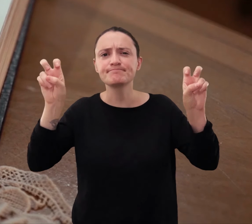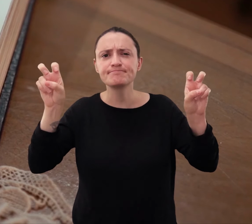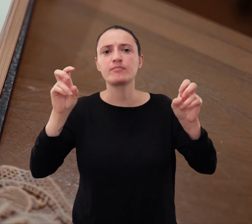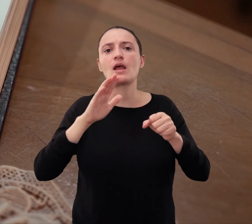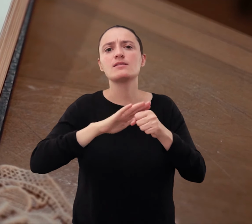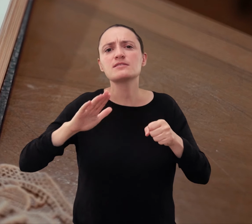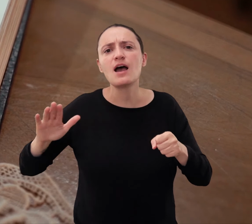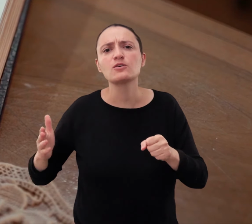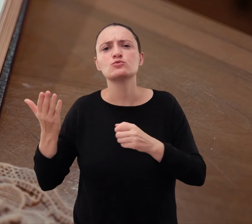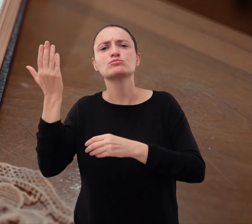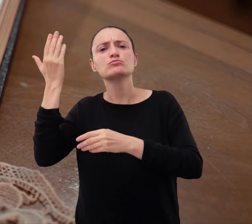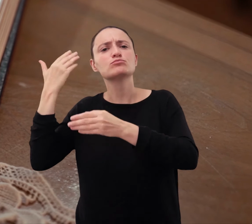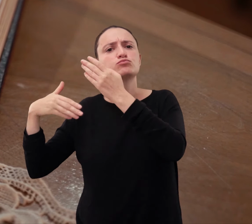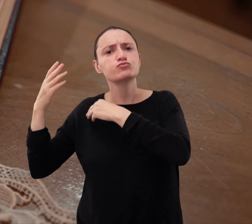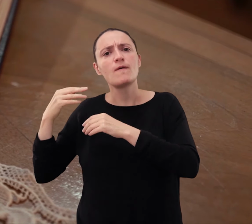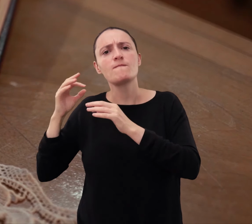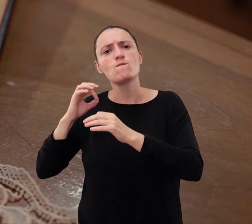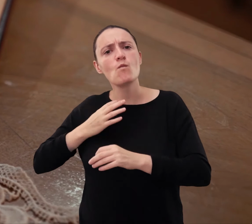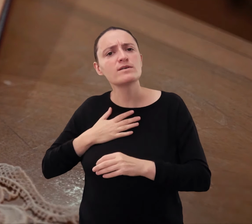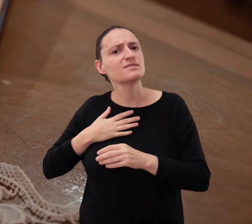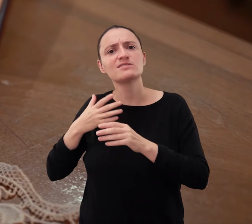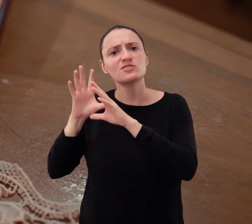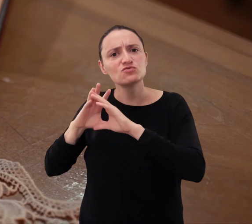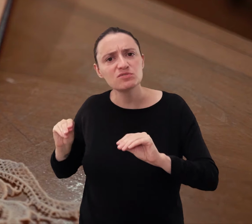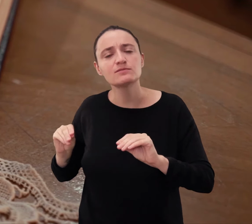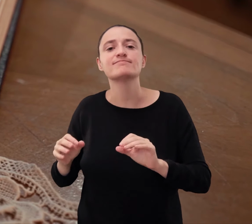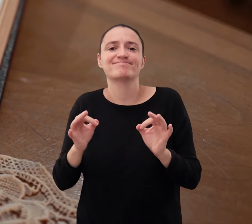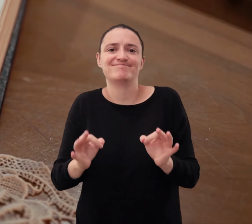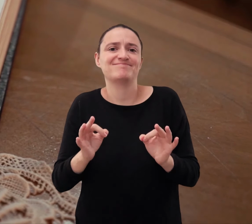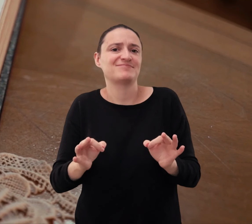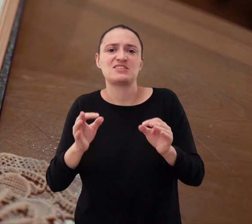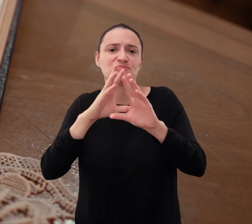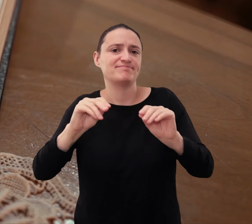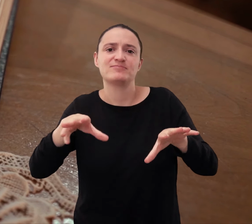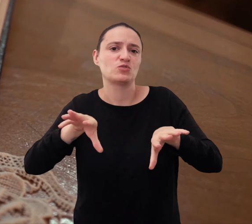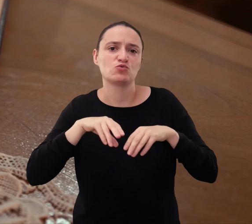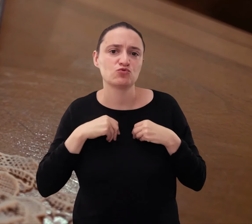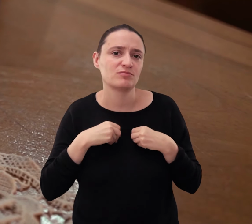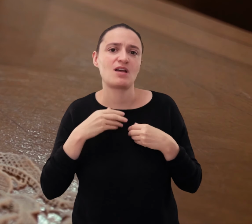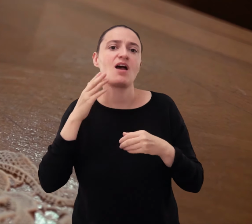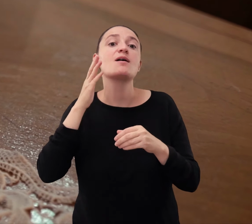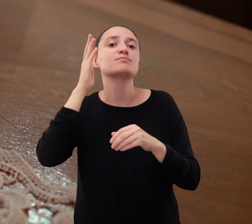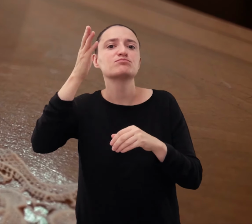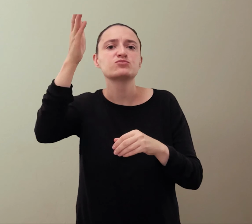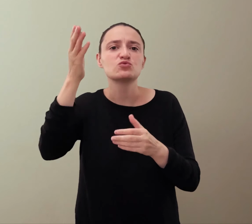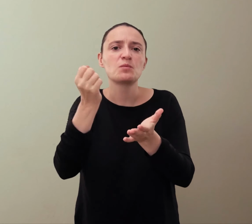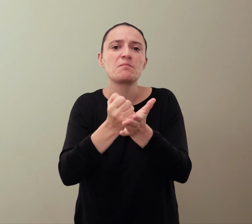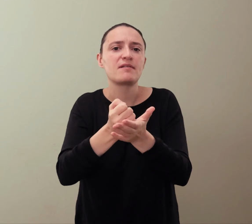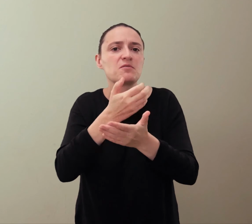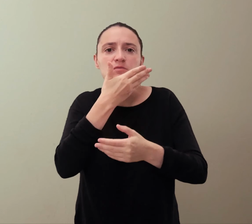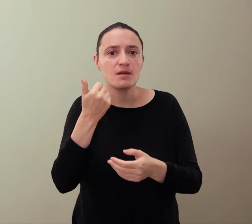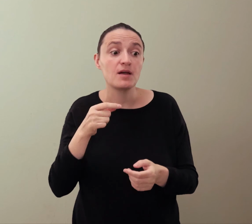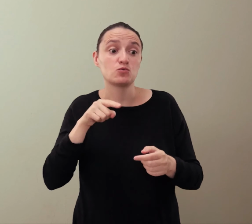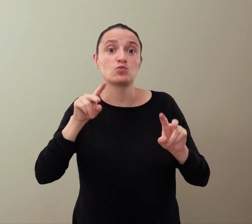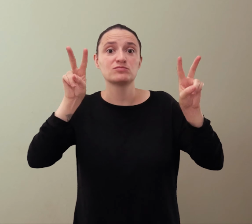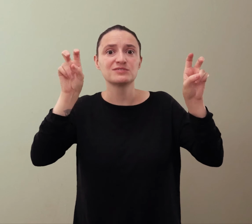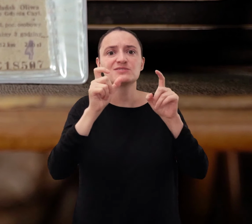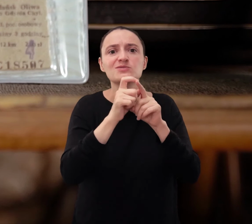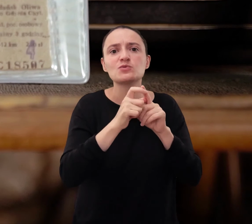nie ma prawa do przyszłości. Powiedział to marszałek Piłsudski. Jak to bardzo